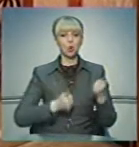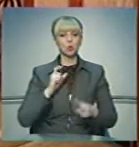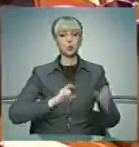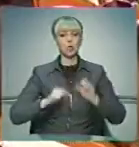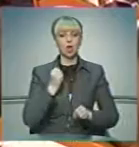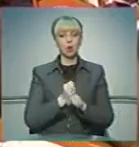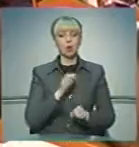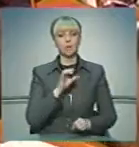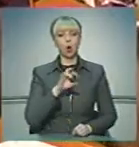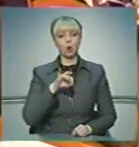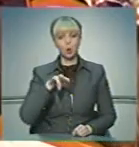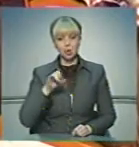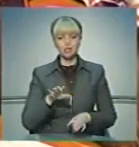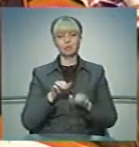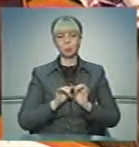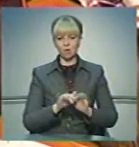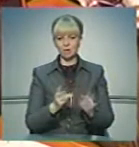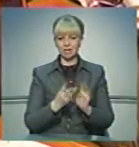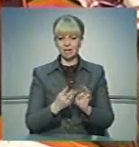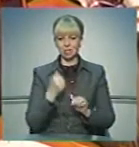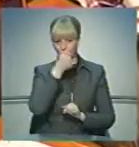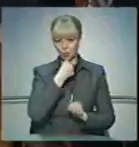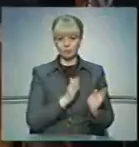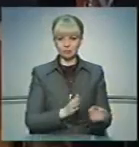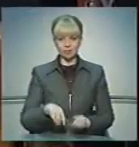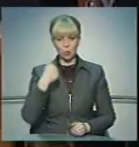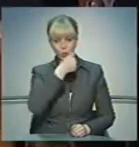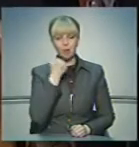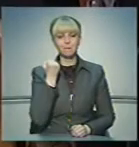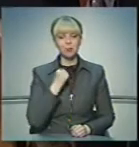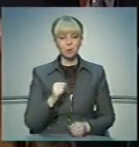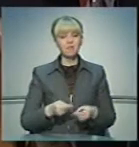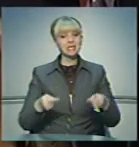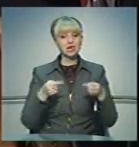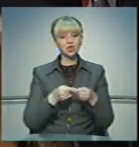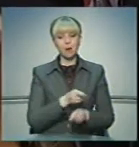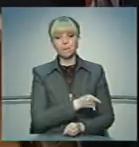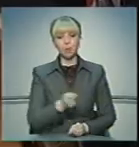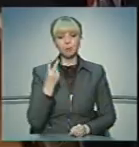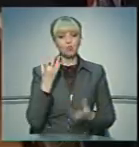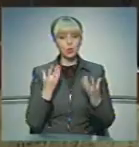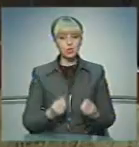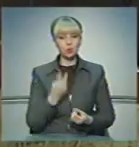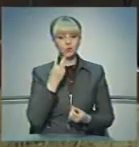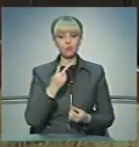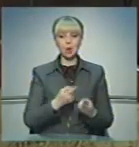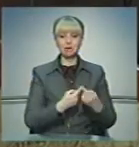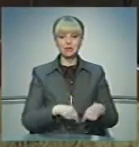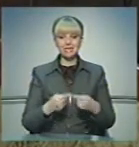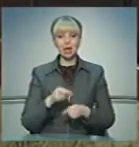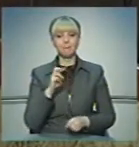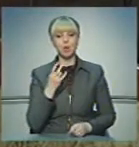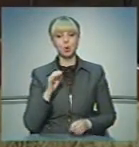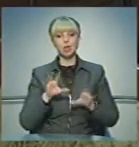студентських робіт з біології проводять вже третій рік поспіль. Цьогоріч переможців визначатимуть протягом 2 днів у 2 секціях –